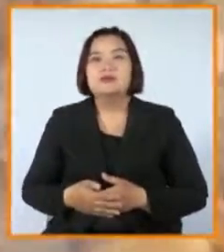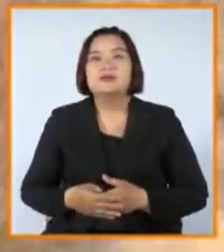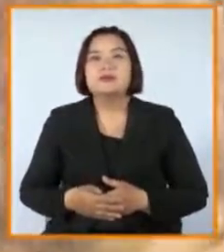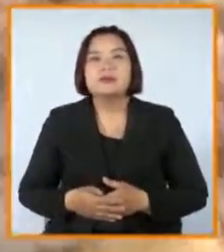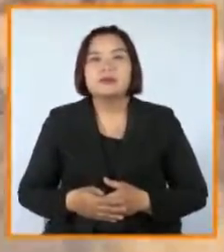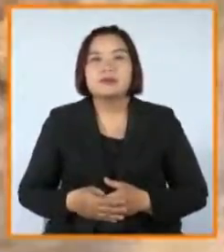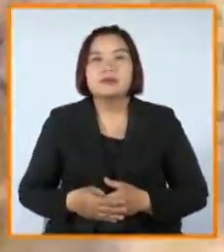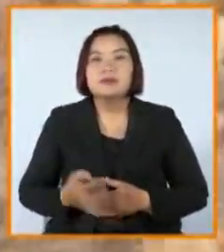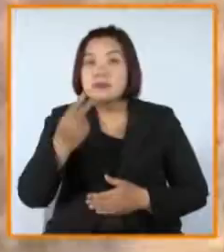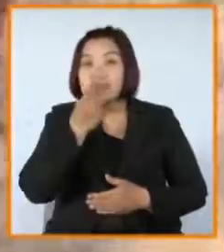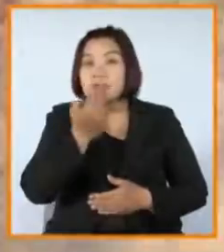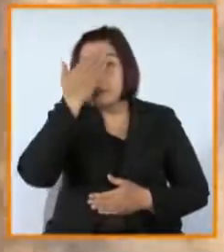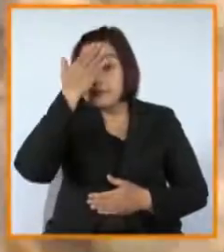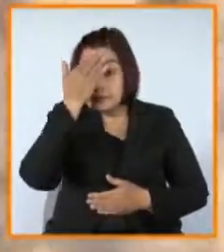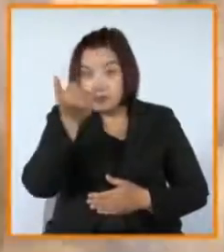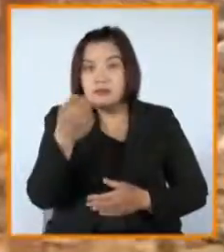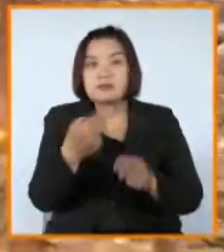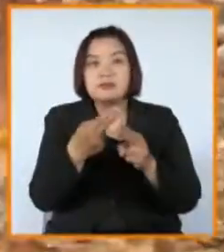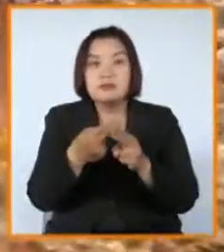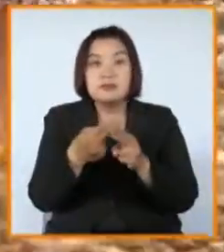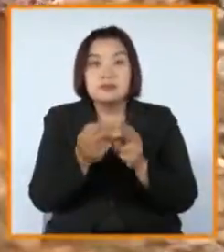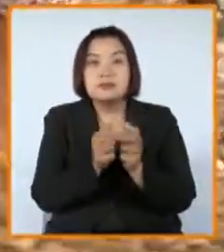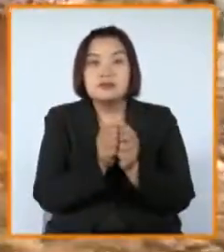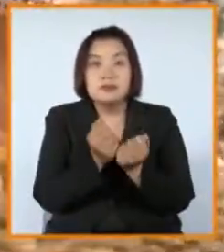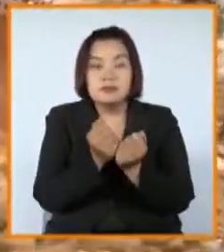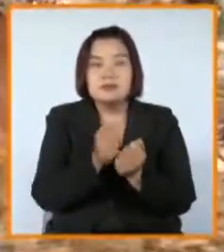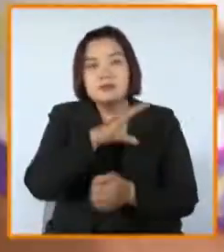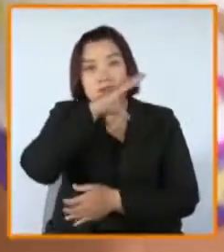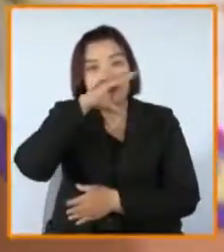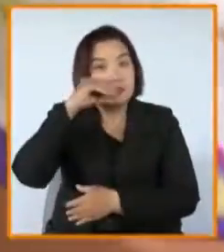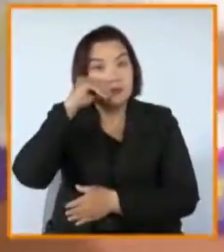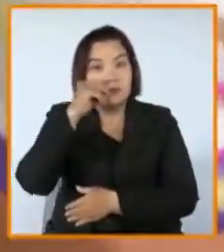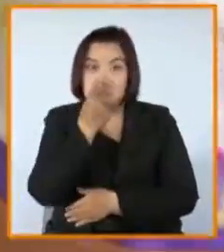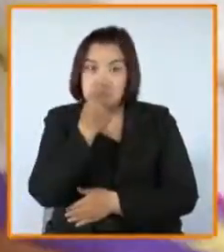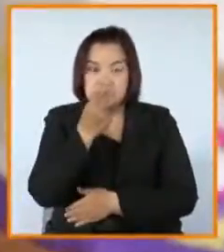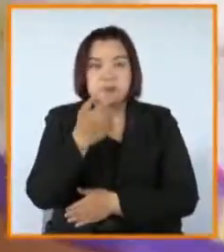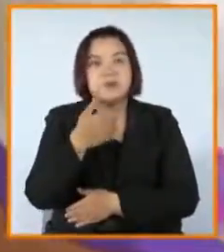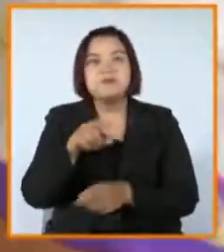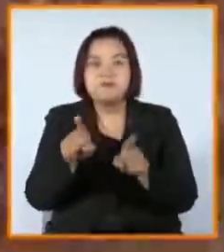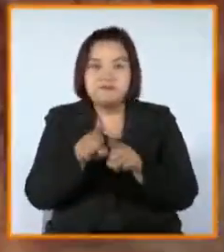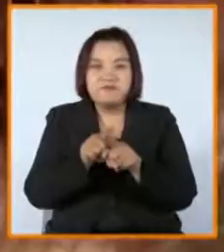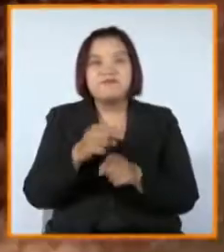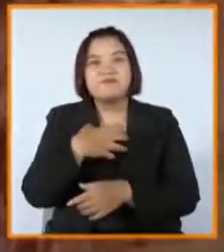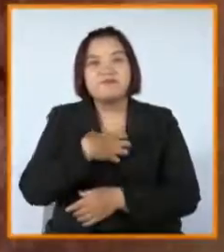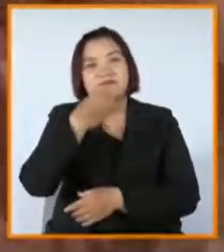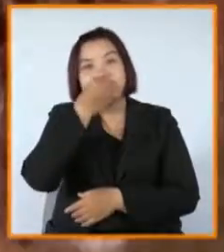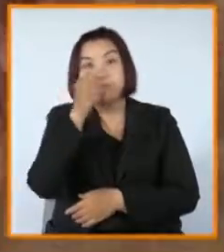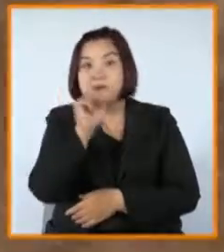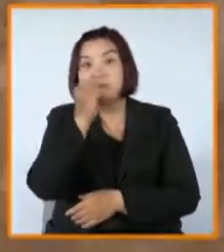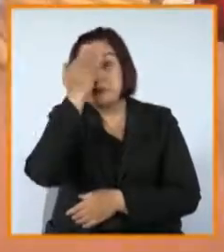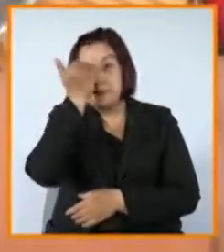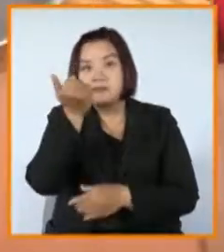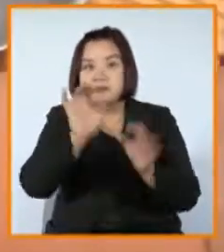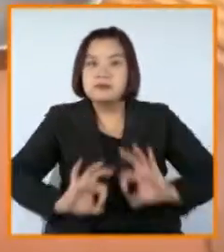นี่ละค่ะหน้าตาของหอยหอมนะคะที่เราพูดถึงตัวใหญ่กำลังน่ากินเลยนะคะนี่วัตถุดิบสำคัญของเม